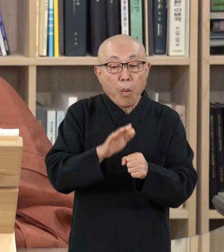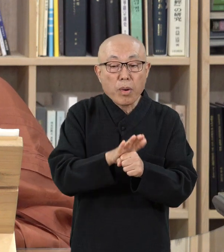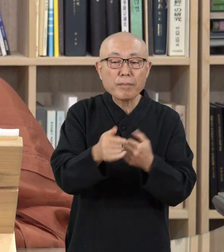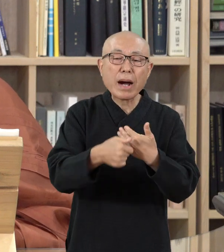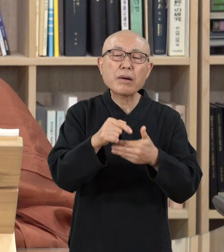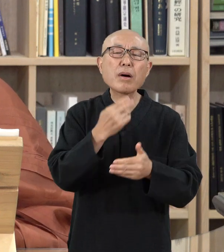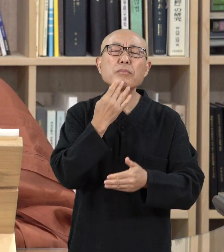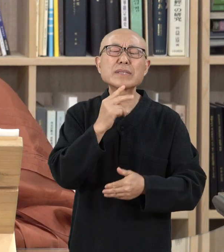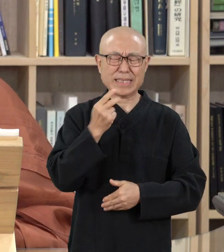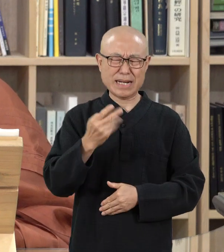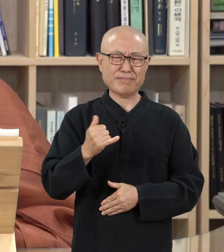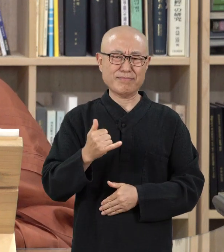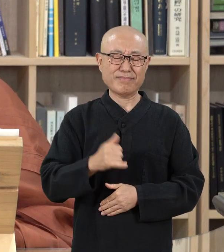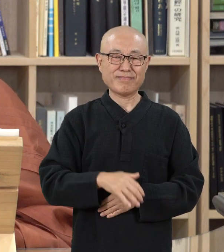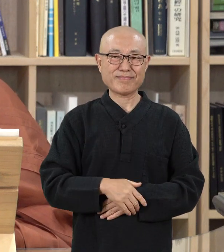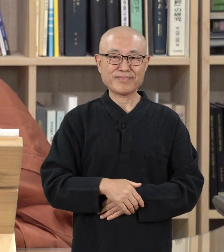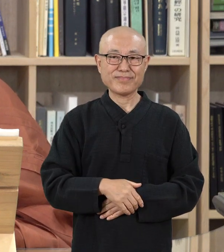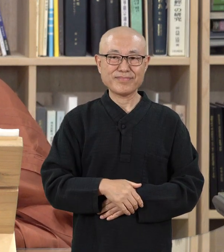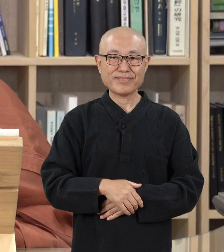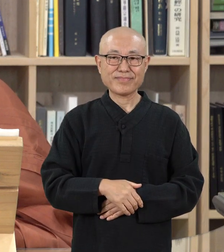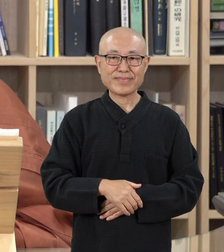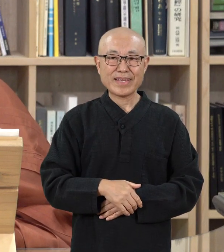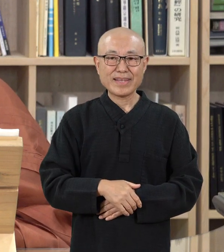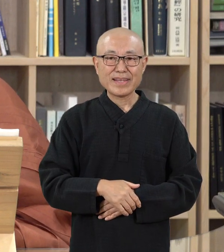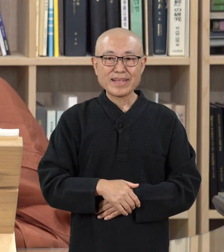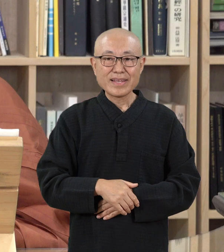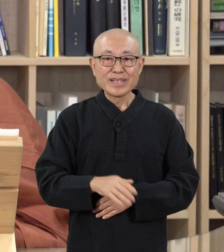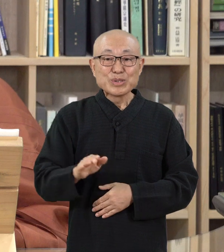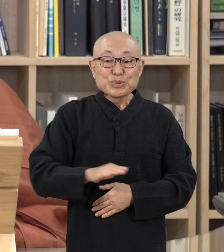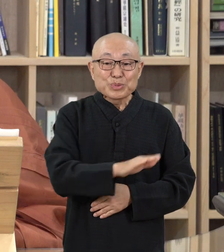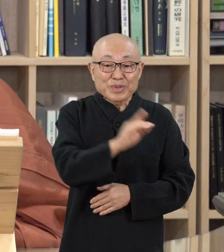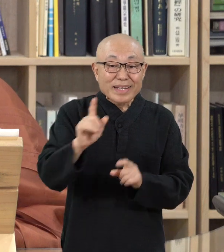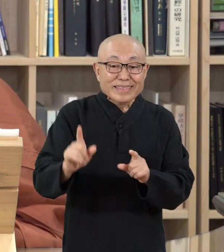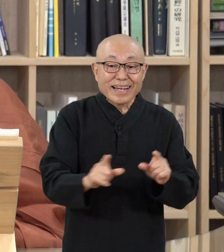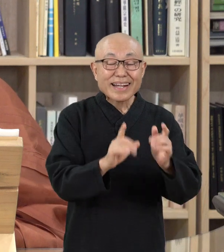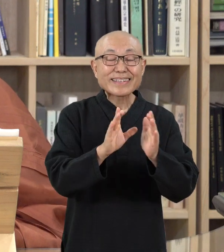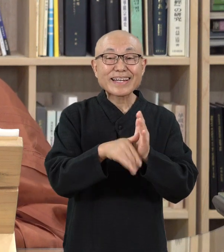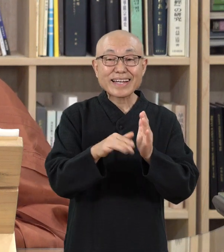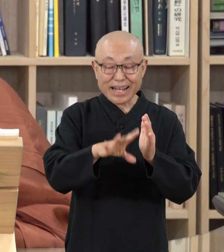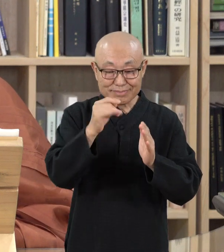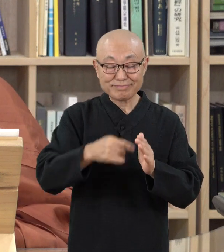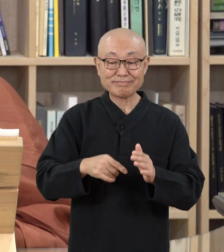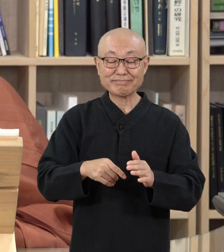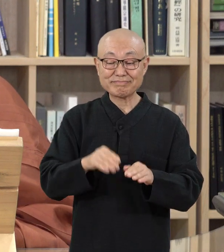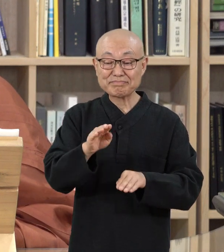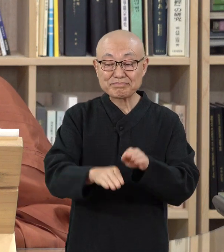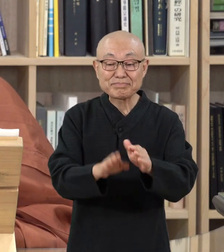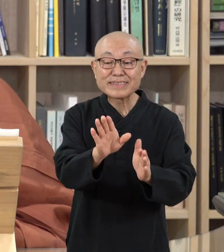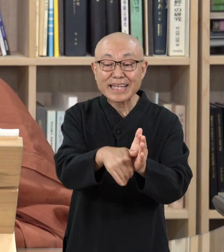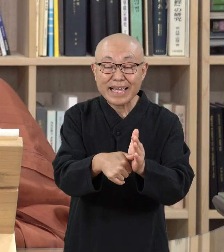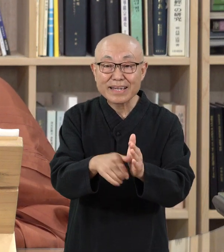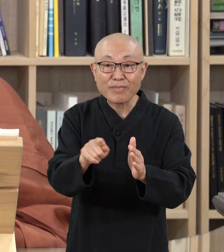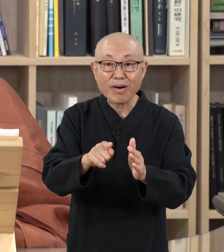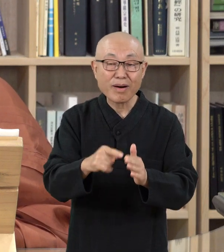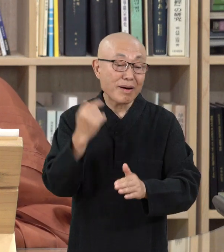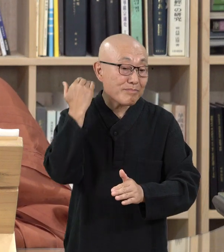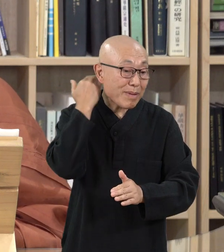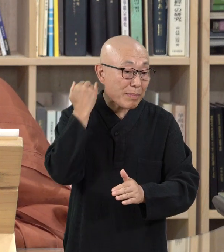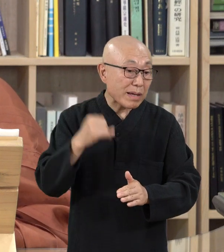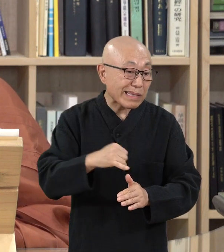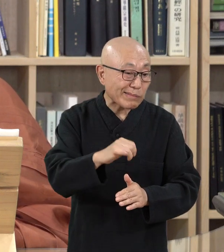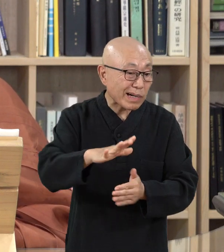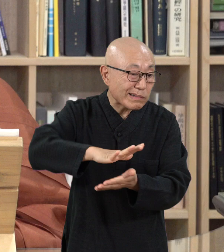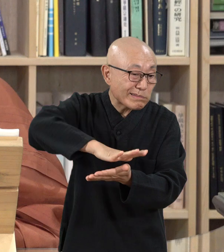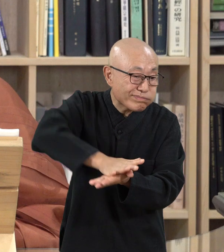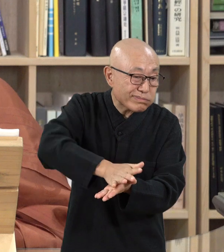우리가 하루를 살아가는 걸 이렇게 생각해 보면요, 그냥 걸어 다녀도 보이지 않는